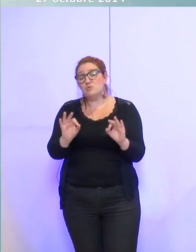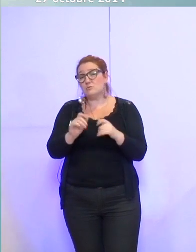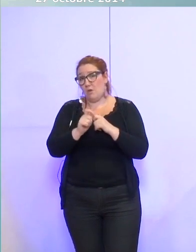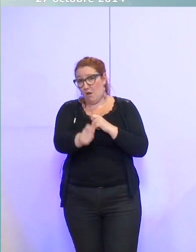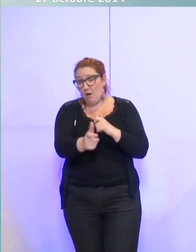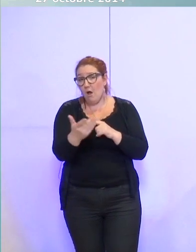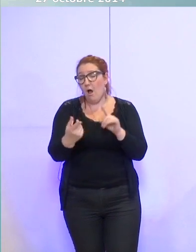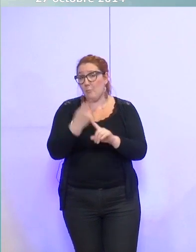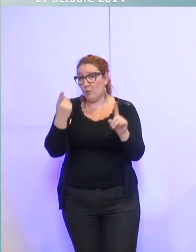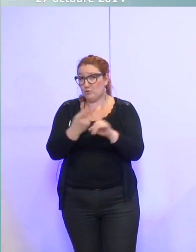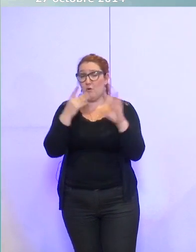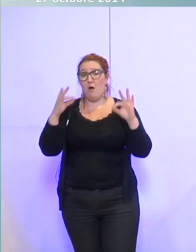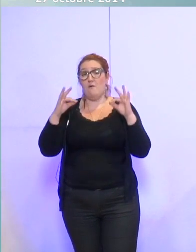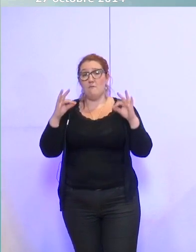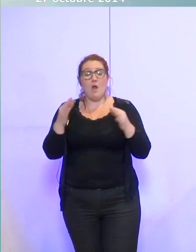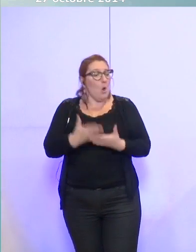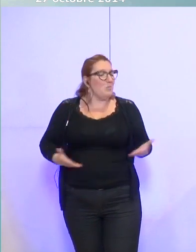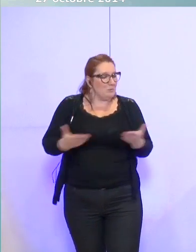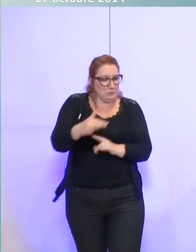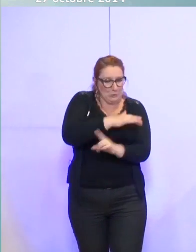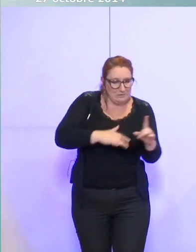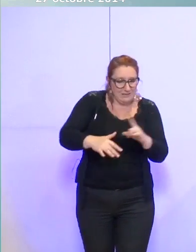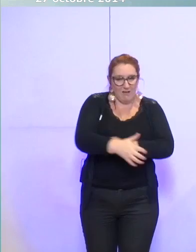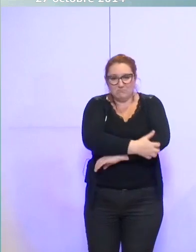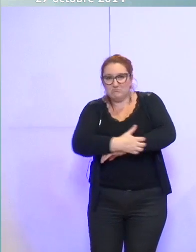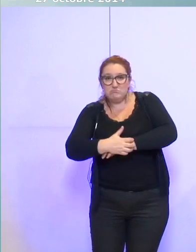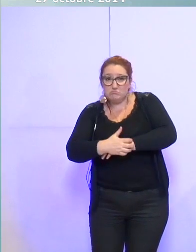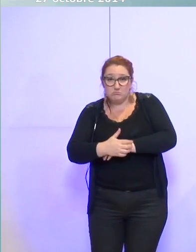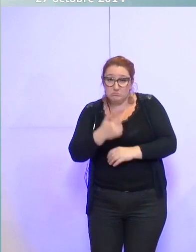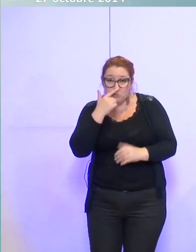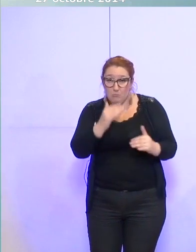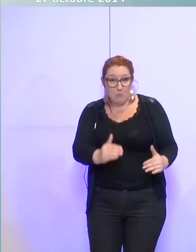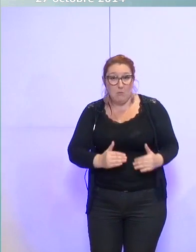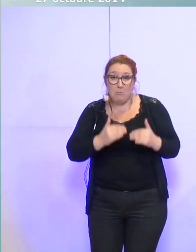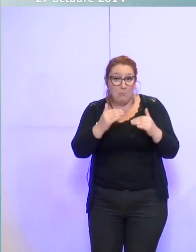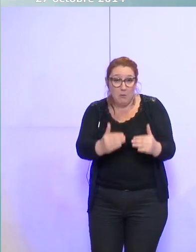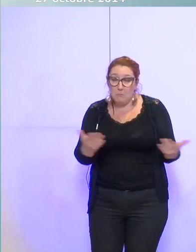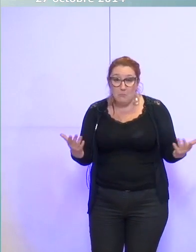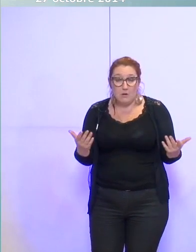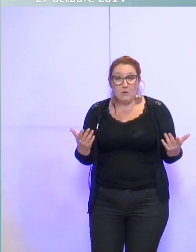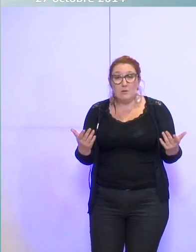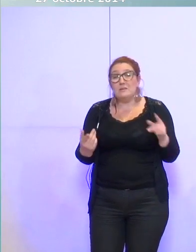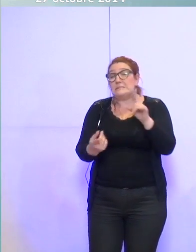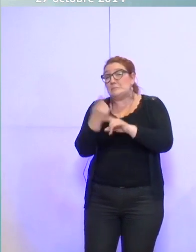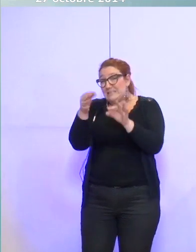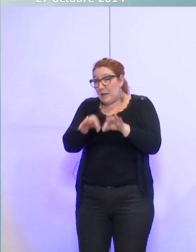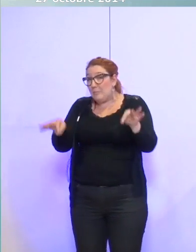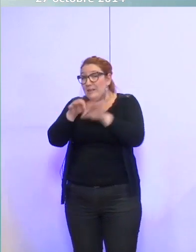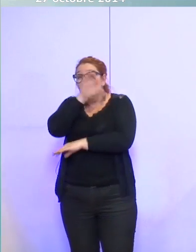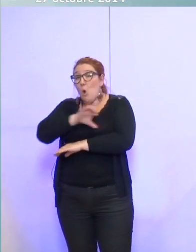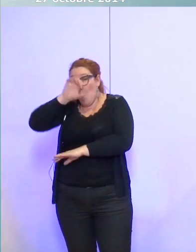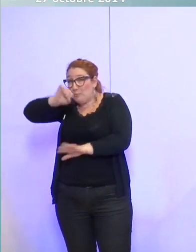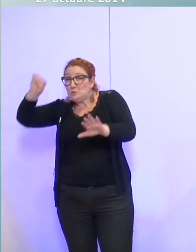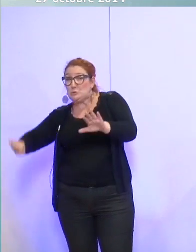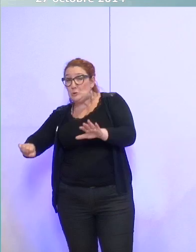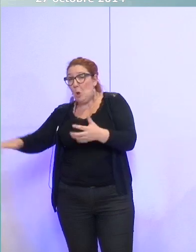importants qu'elles ont sur les conditions d'existence sociale de tout un chacun sont aujourd'hui considérables, et plus particulièrement dans les pays du sud de l'Europe les plus touchés